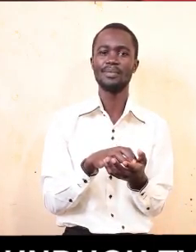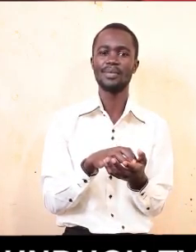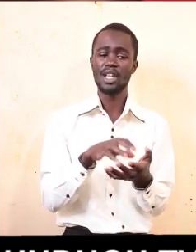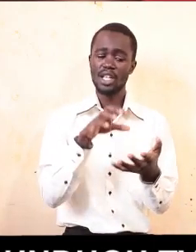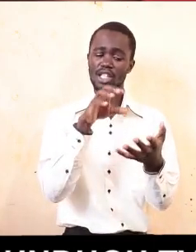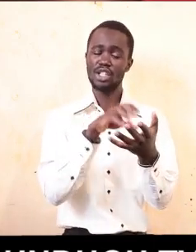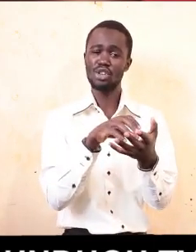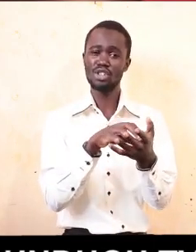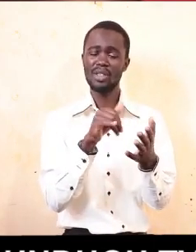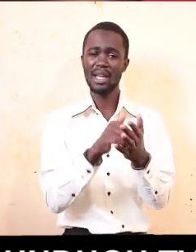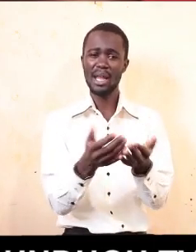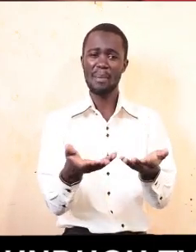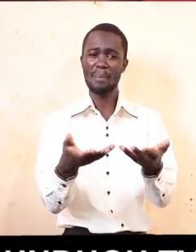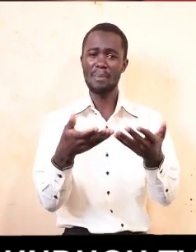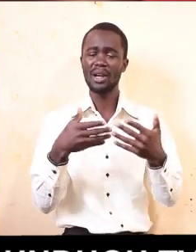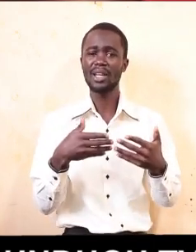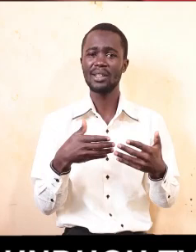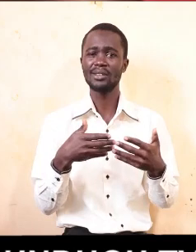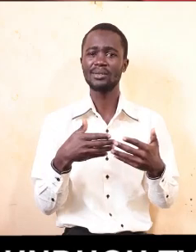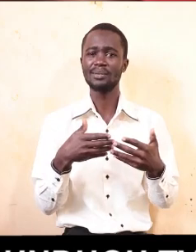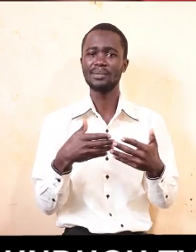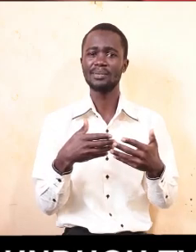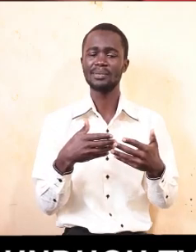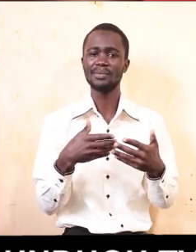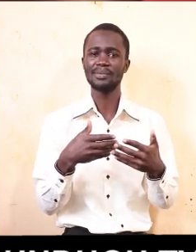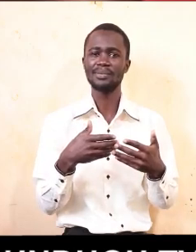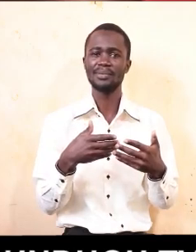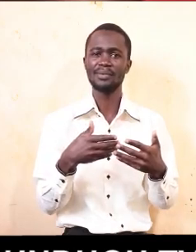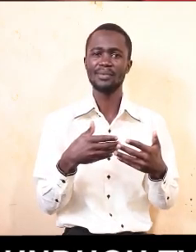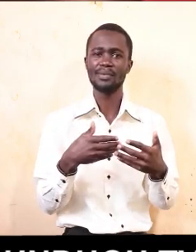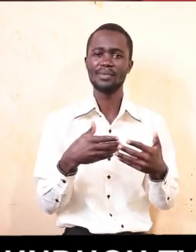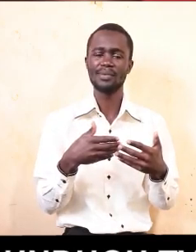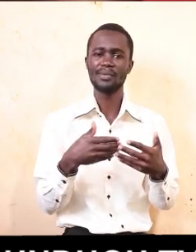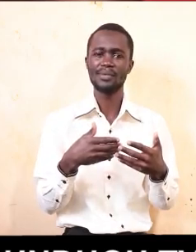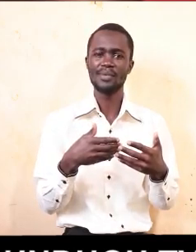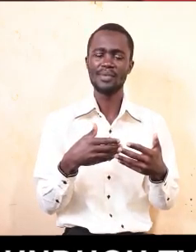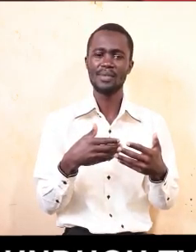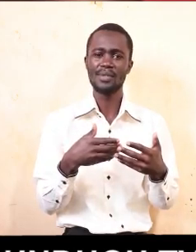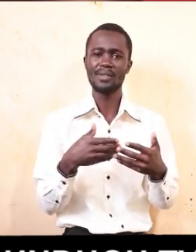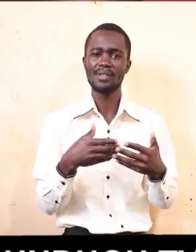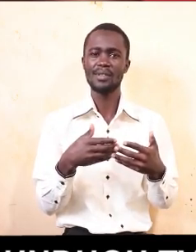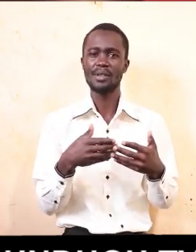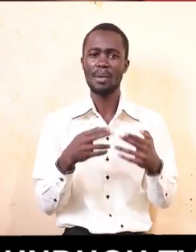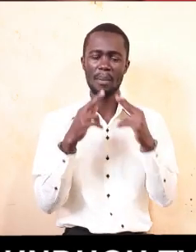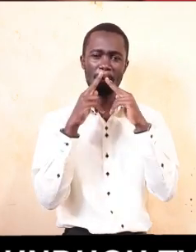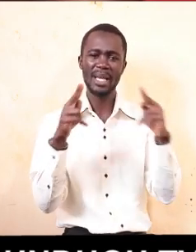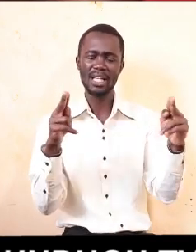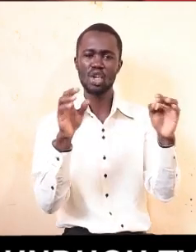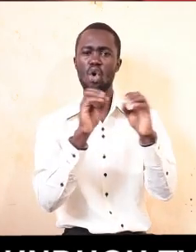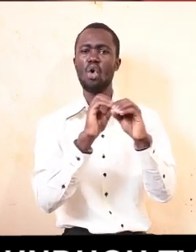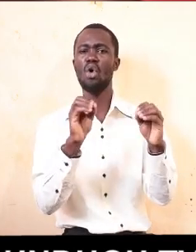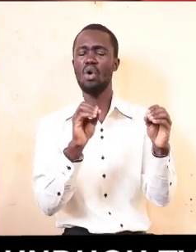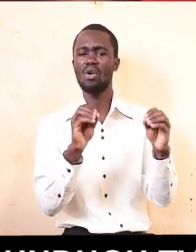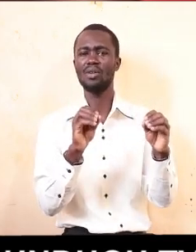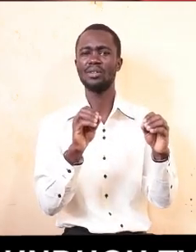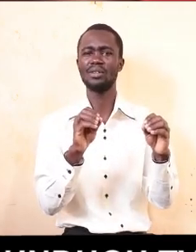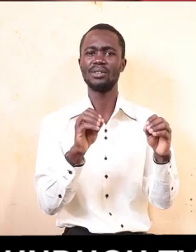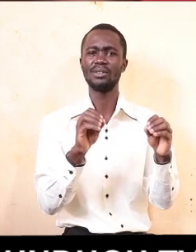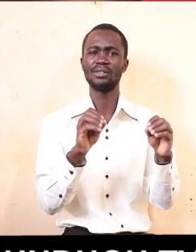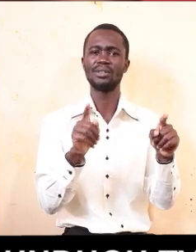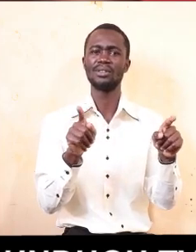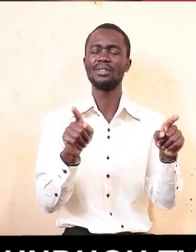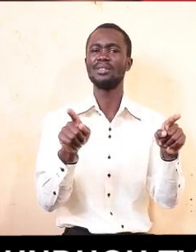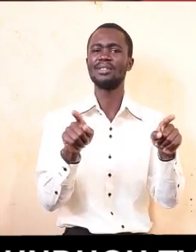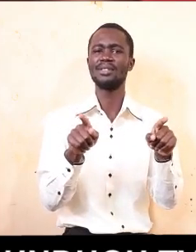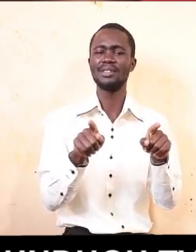maafa, inaondoa ile amani yetu na inaondolea hula utukufu